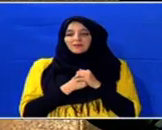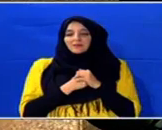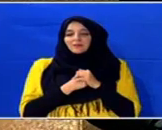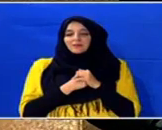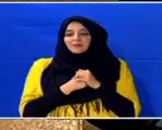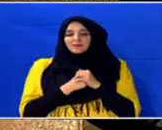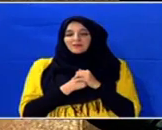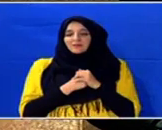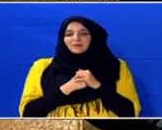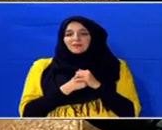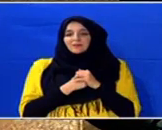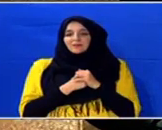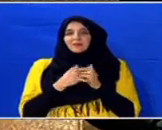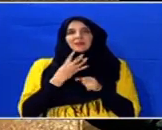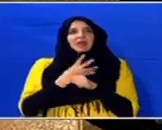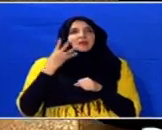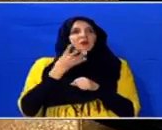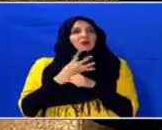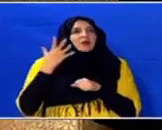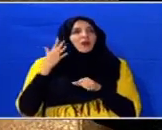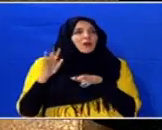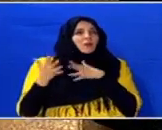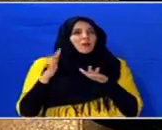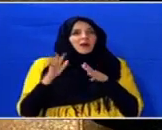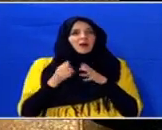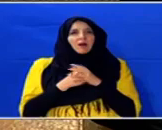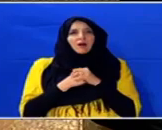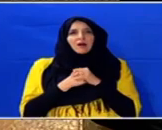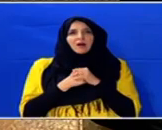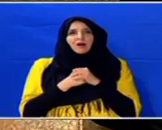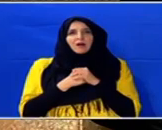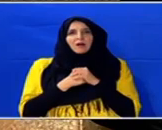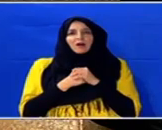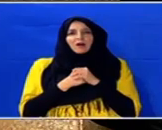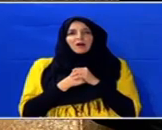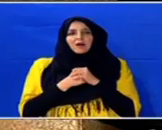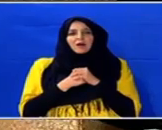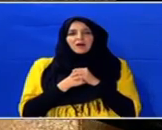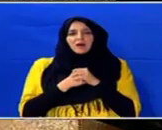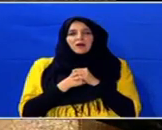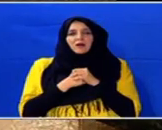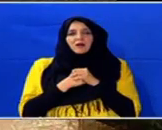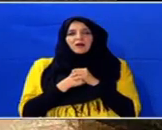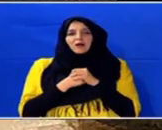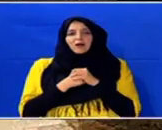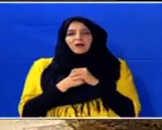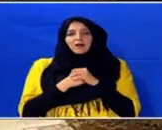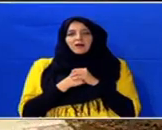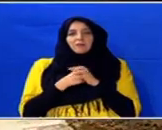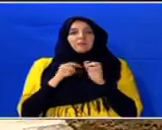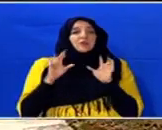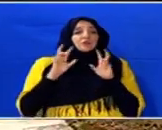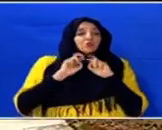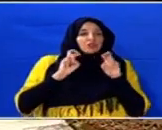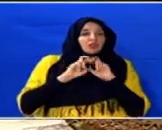عندي واحدة 4 سنين وخمسة سنين ما تركت على شغل وما لقيتش. لقيت شغل